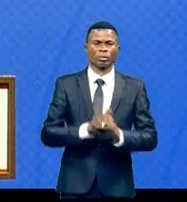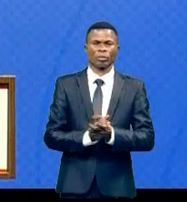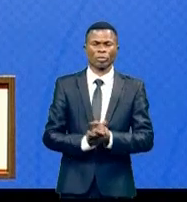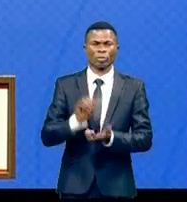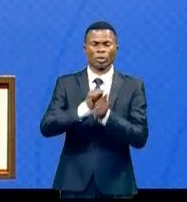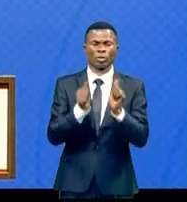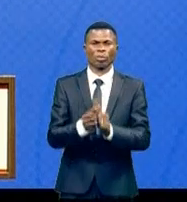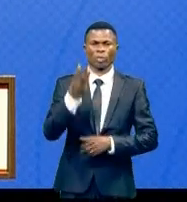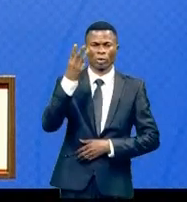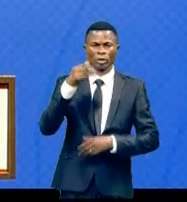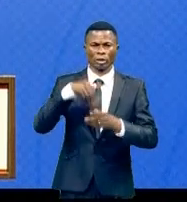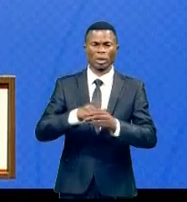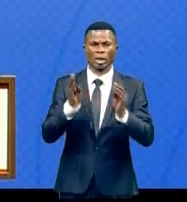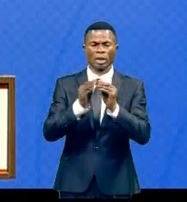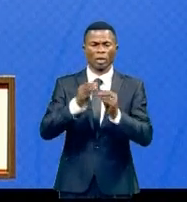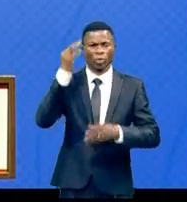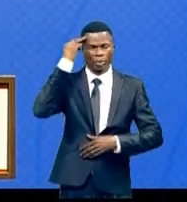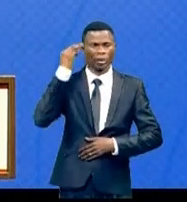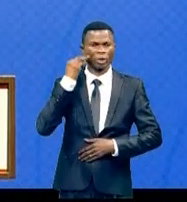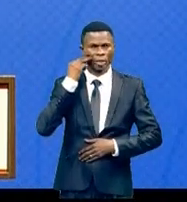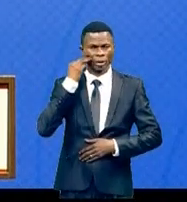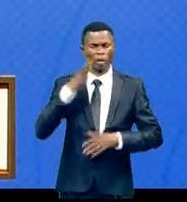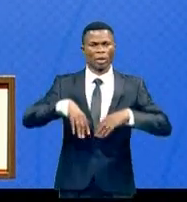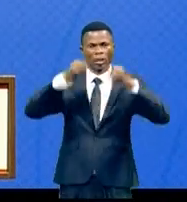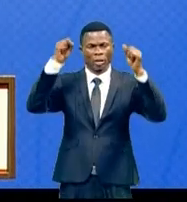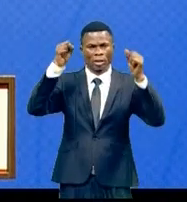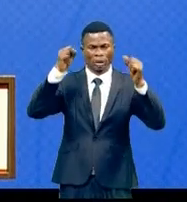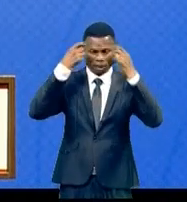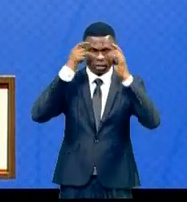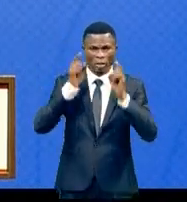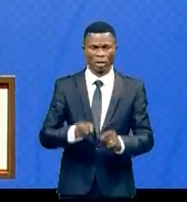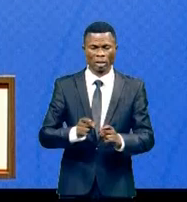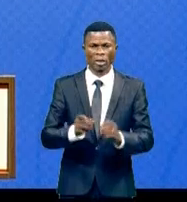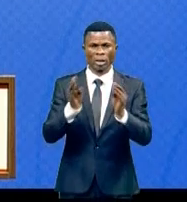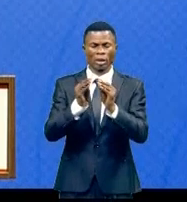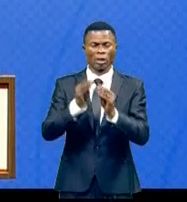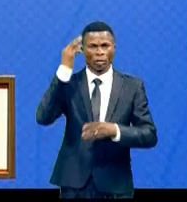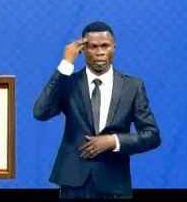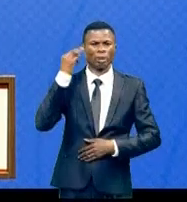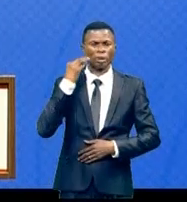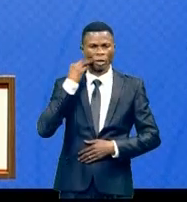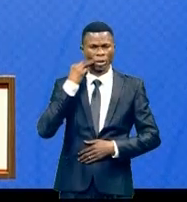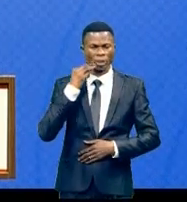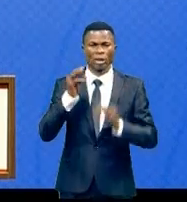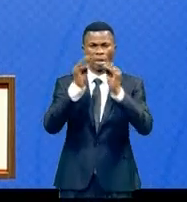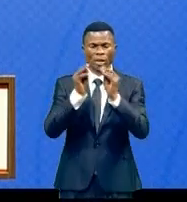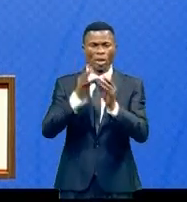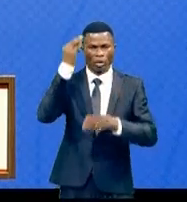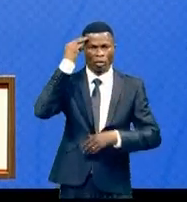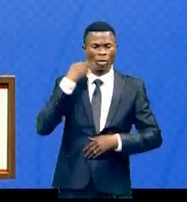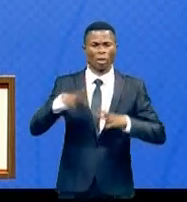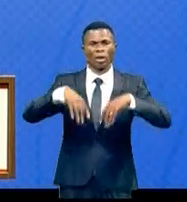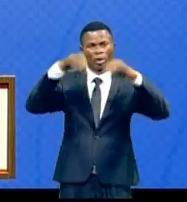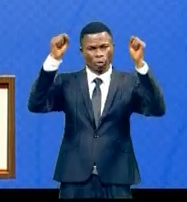Chapitre 3 du Conseil des ministres. Approbation d'un relevé des décisions du Conseil des ministres. Le Conseil des ministres a